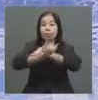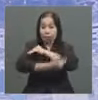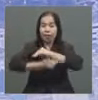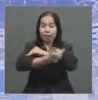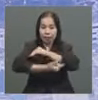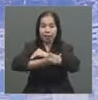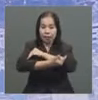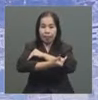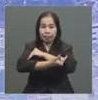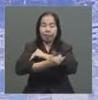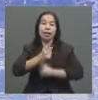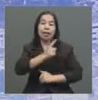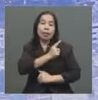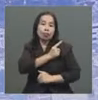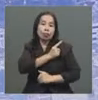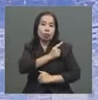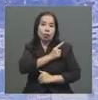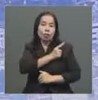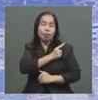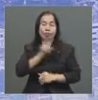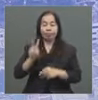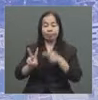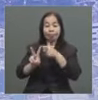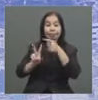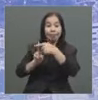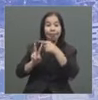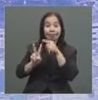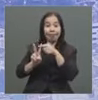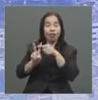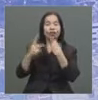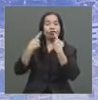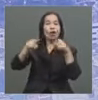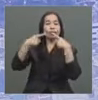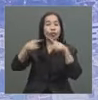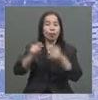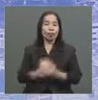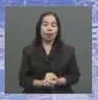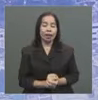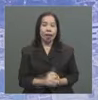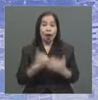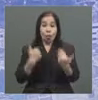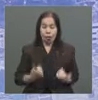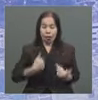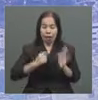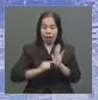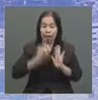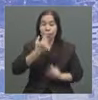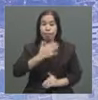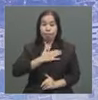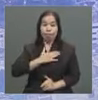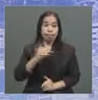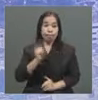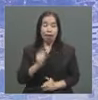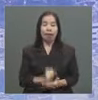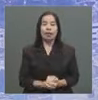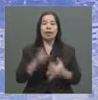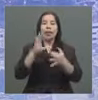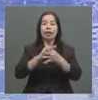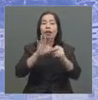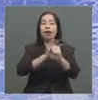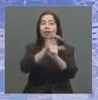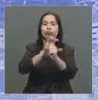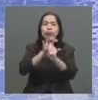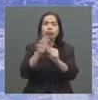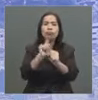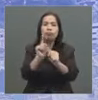ติอัฏฐากรนะครับมารออยู่ตรงนี้ด้วยครับเริ่มต้นด้วยสถานการณ์ของโลกนะครับ